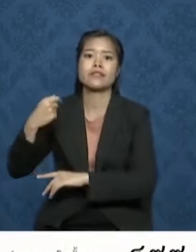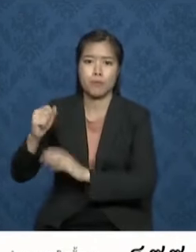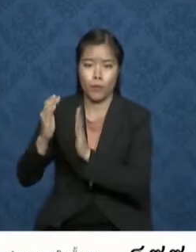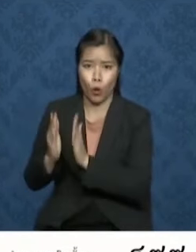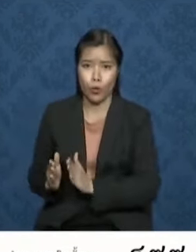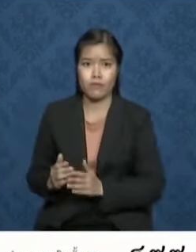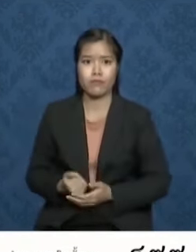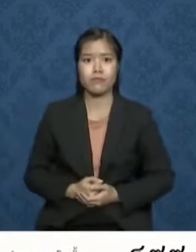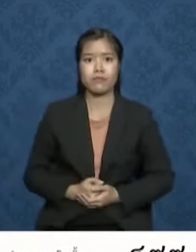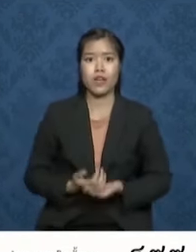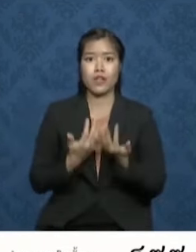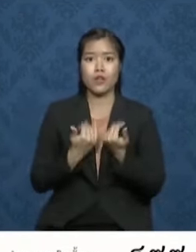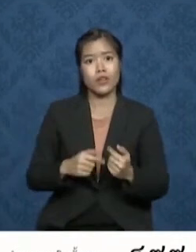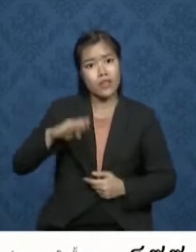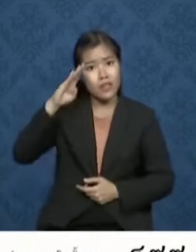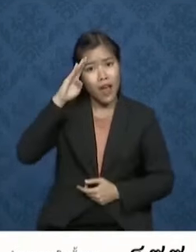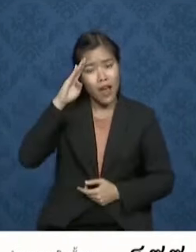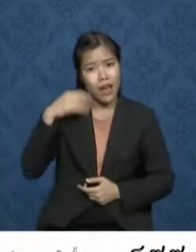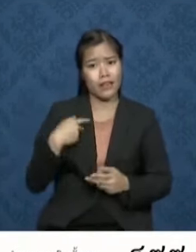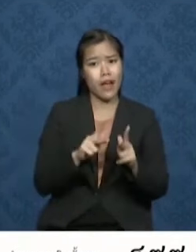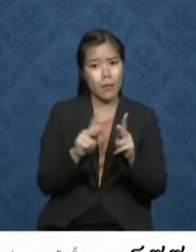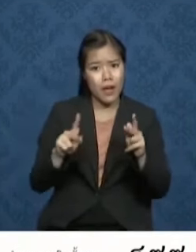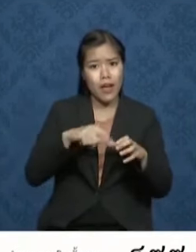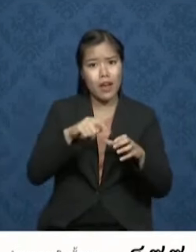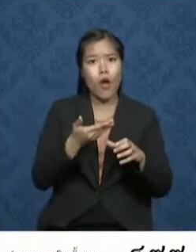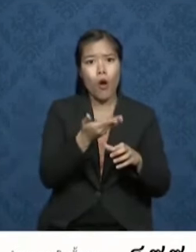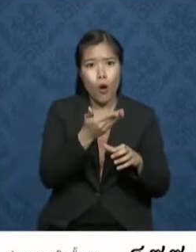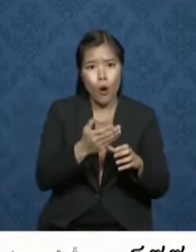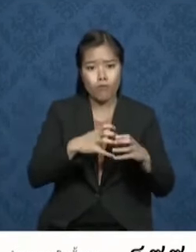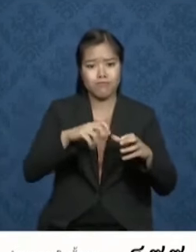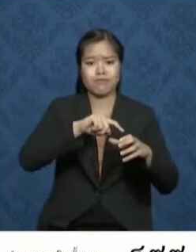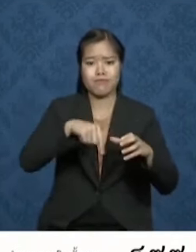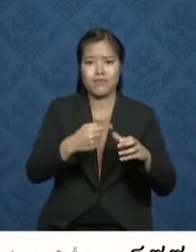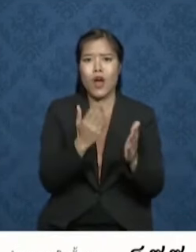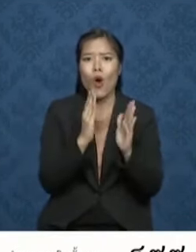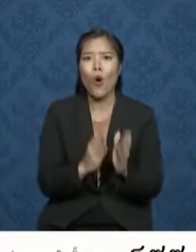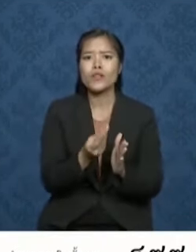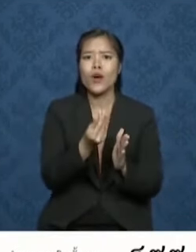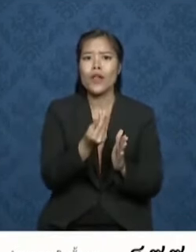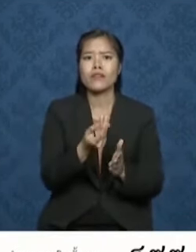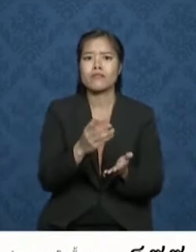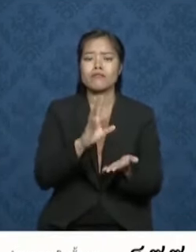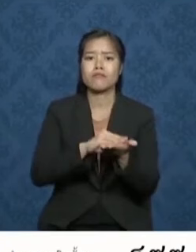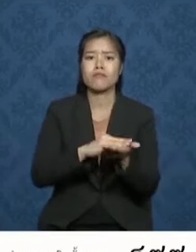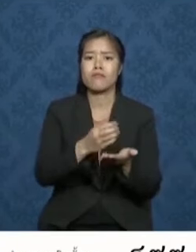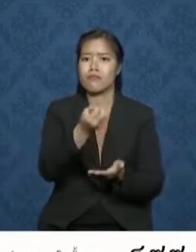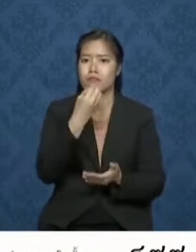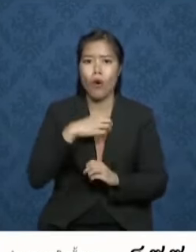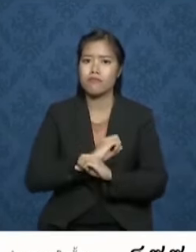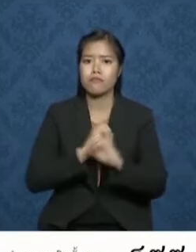กรรมาธิการการทหารเขาขอจำนวนกำลังพลที่ชัดเจนเนี่ยไม่เคยได้รับข้อมูลจากกอง